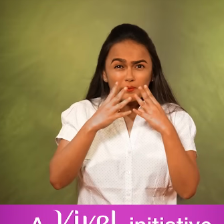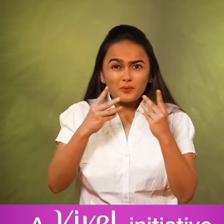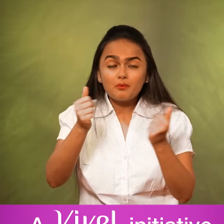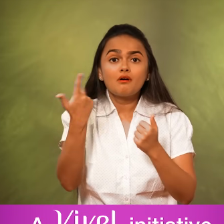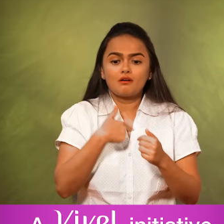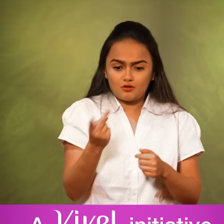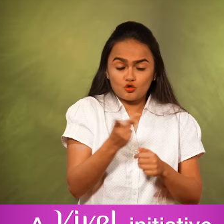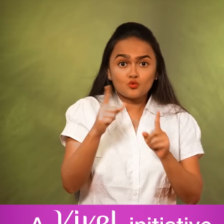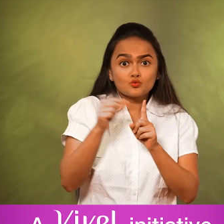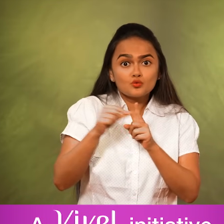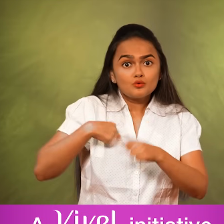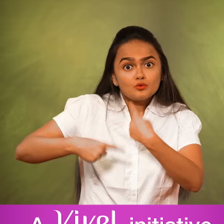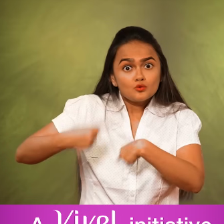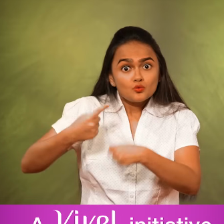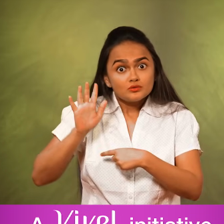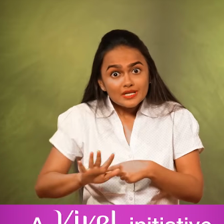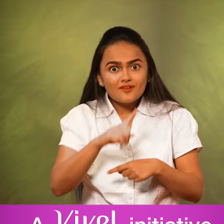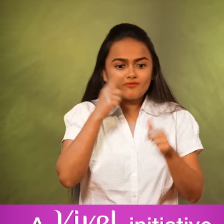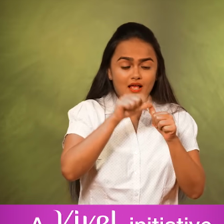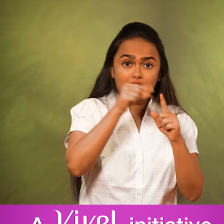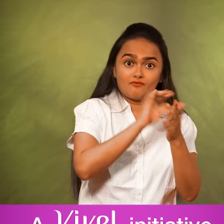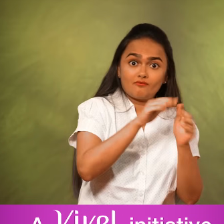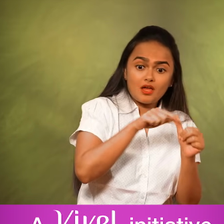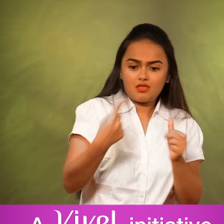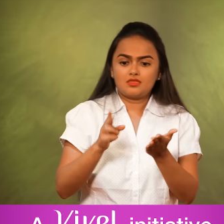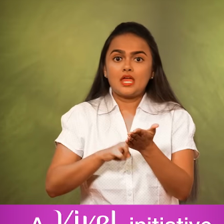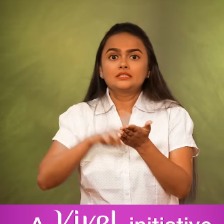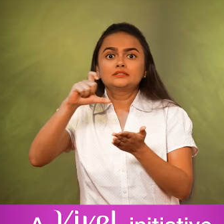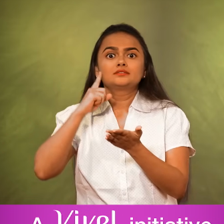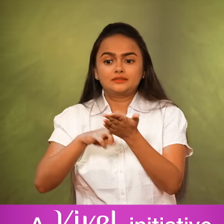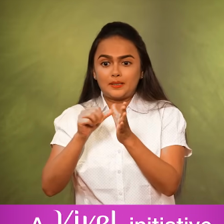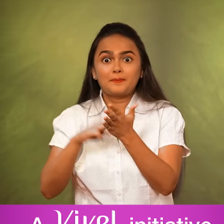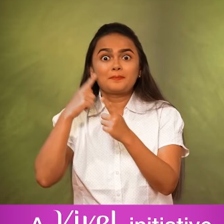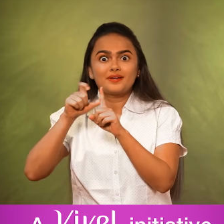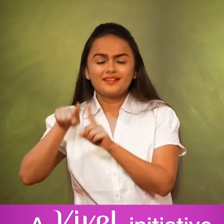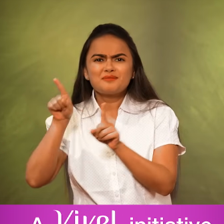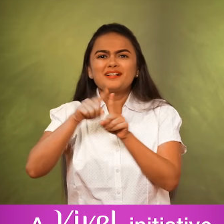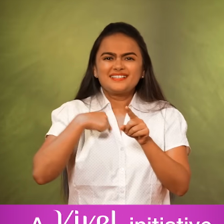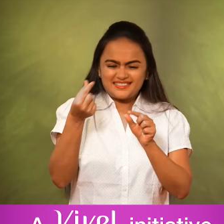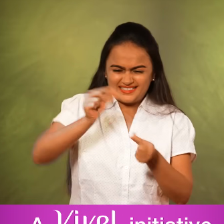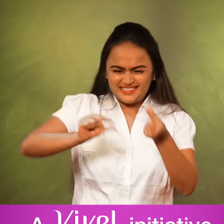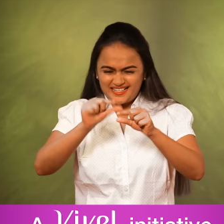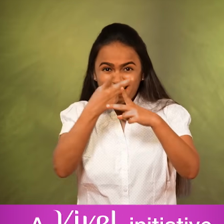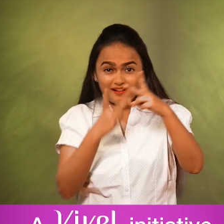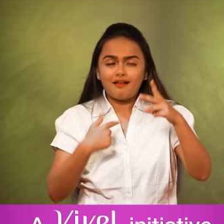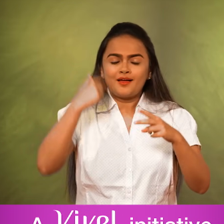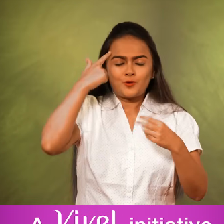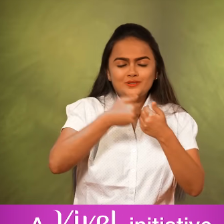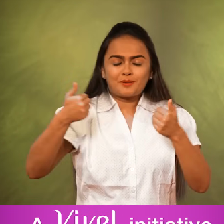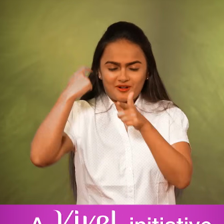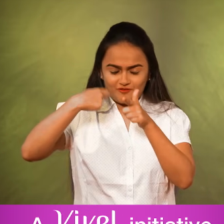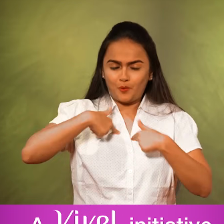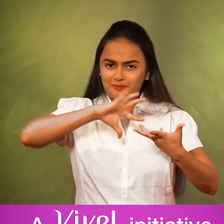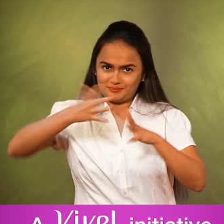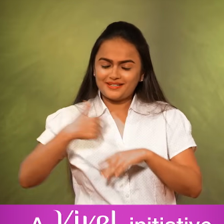सबका जाने का सबसे बड़ा रीजन इन दोनों का कॉम्बिनेशन है, विच इज अल्फा अब्यूटीन एंड niacinamide। एंड नाउ दिस इंग्रेडिएंट लिस्ट जो मैं बात कर रही हूँ,